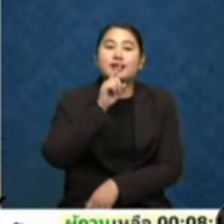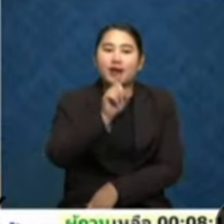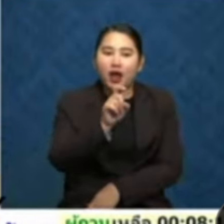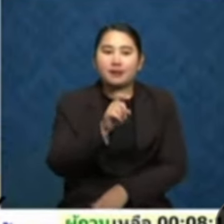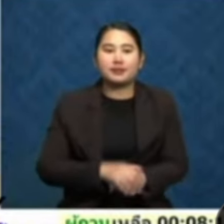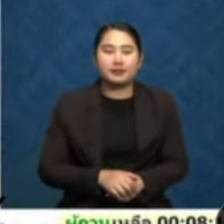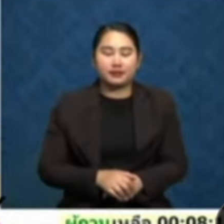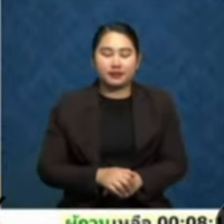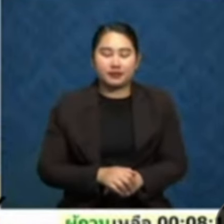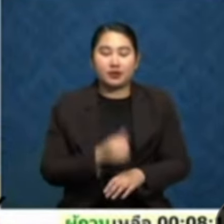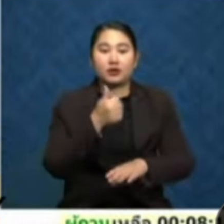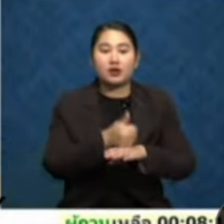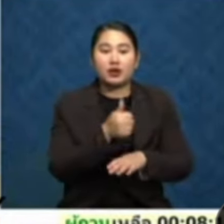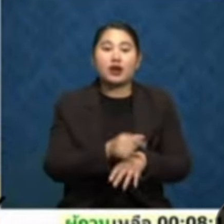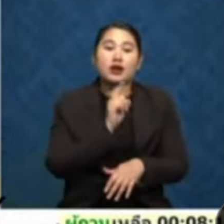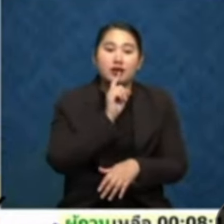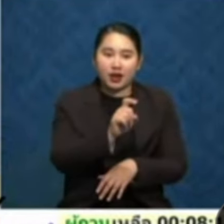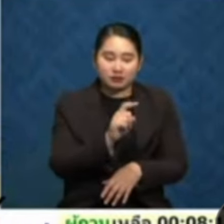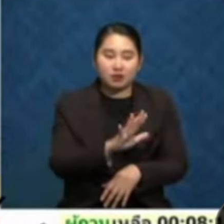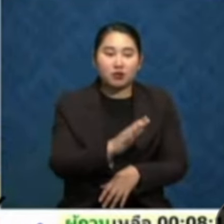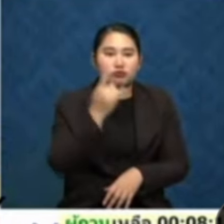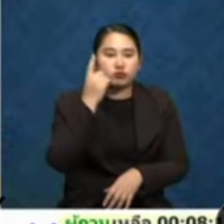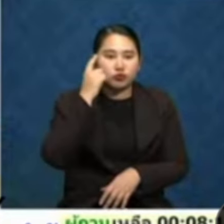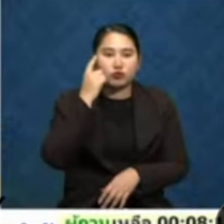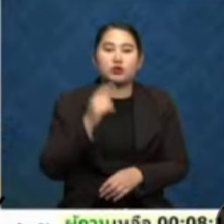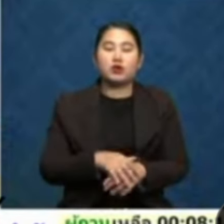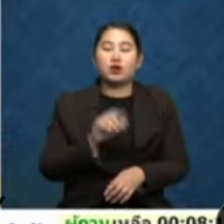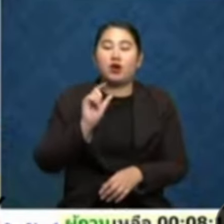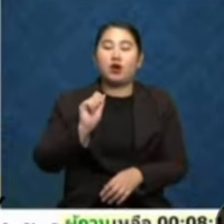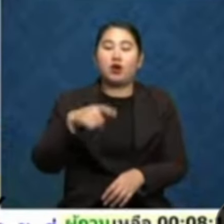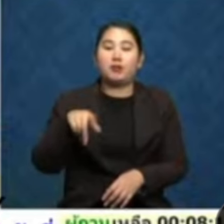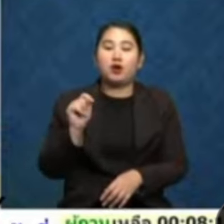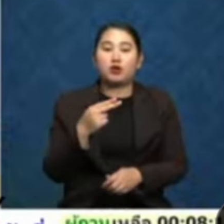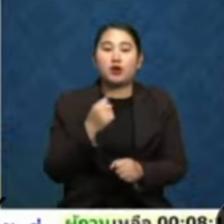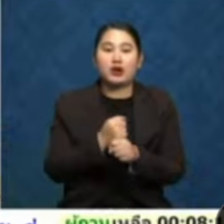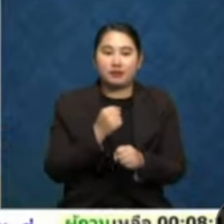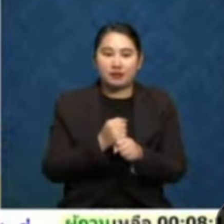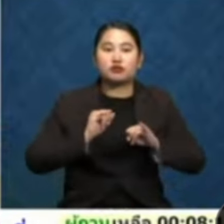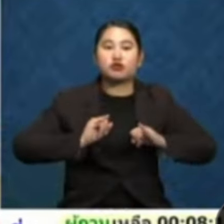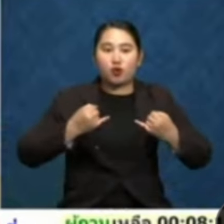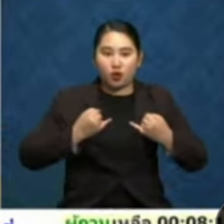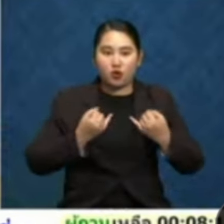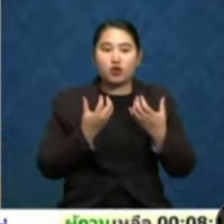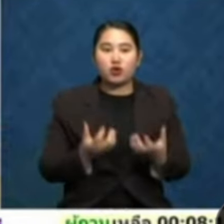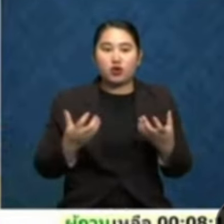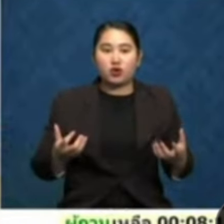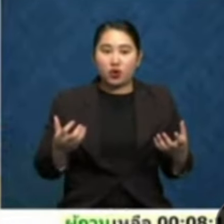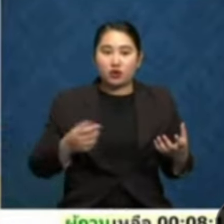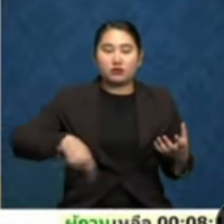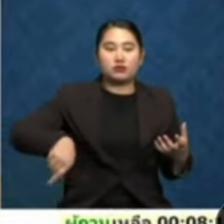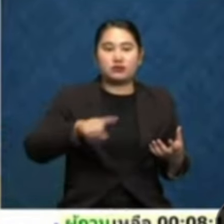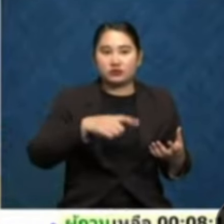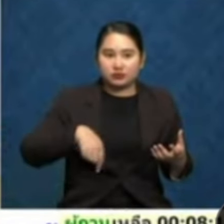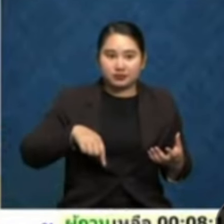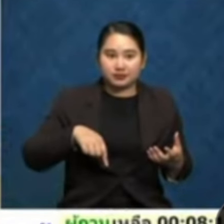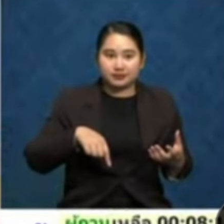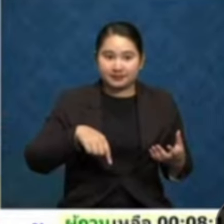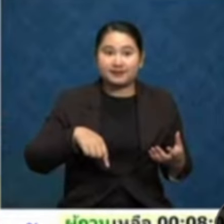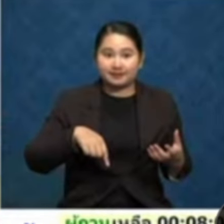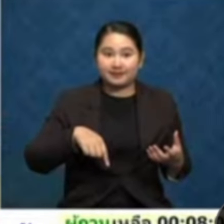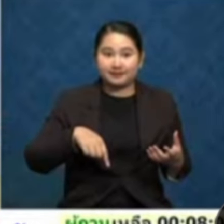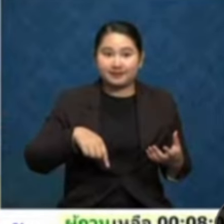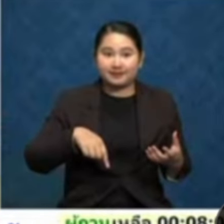ประธานไปยังท่านรัฐมนตรีครับผมเชื่อว่าท่านทราบดีอยู่แล้วว่าองค์กรปกครองส่วนท้องถิ่นเป็นเจ้าของทรัพย์สินสาธารณะต่างๆที่อยู่ใกล้ชิดกับพ่อแม่พี่น้อง